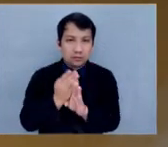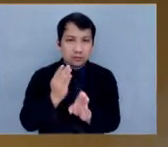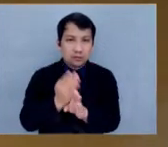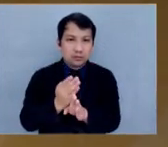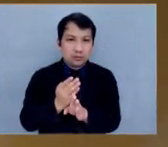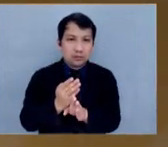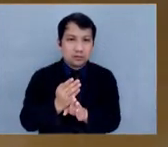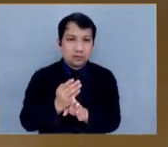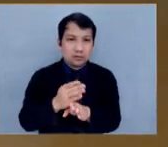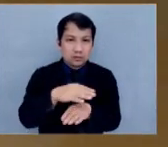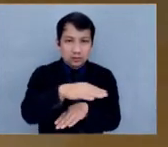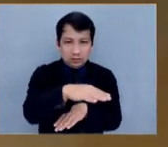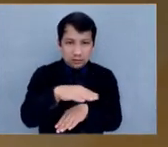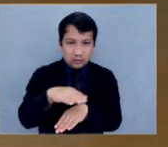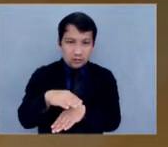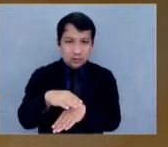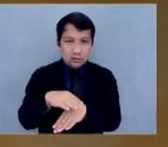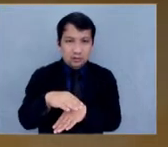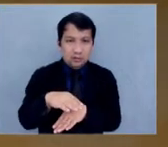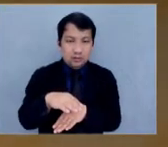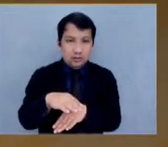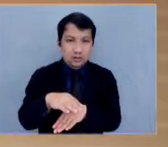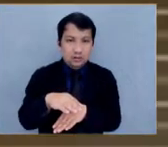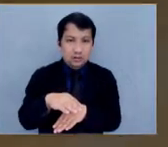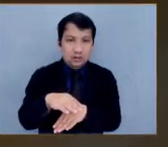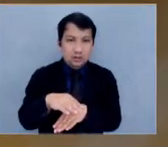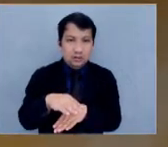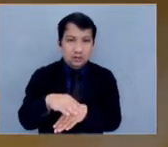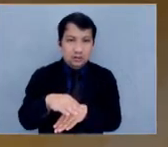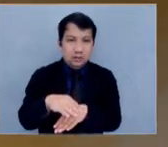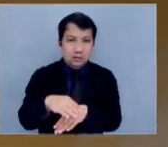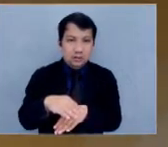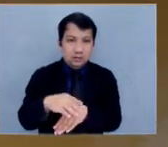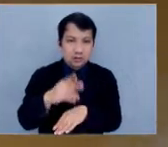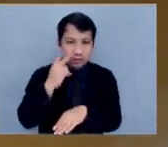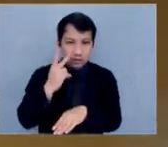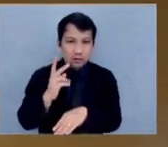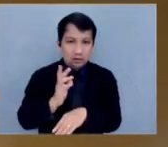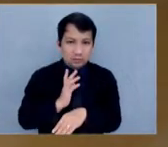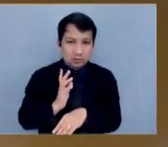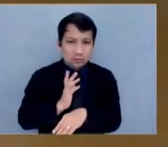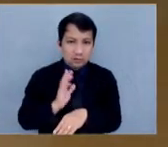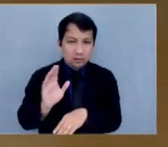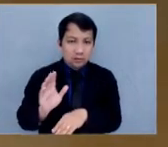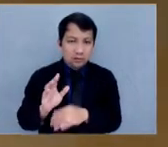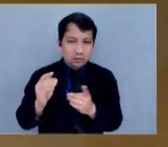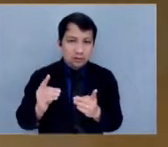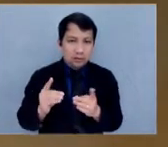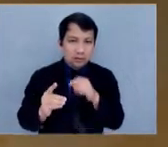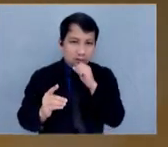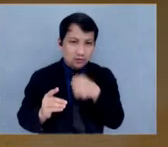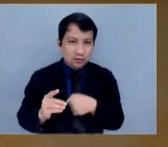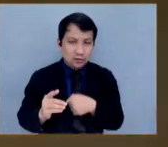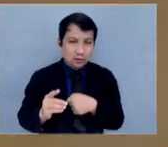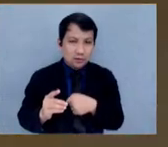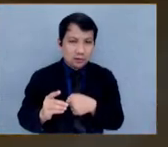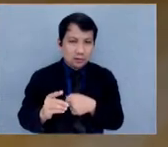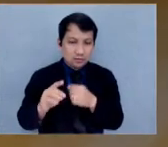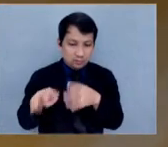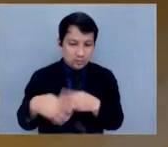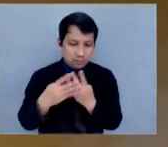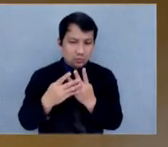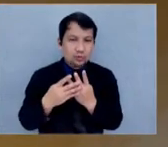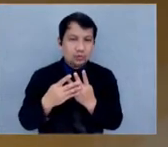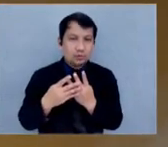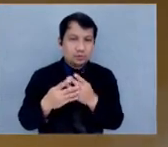ito sa parking ng fast food restaurant. Nang suriin, maayos naman ang lagay ng matanda. Hawak na siya ng mga pulis.